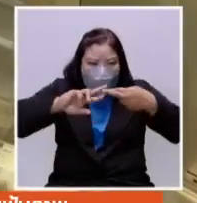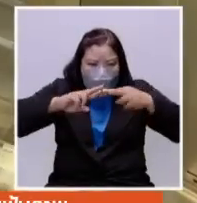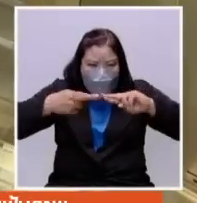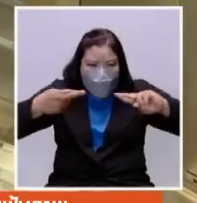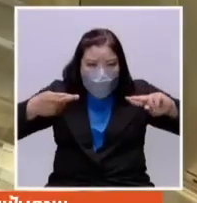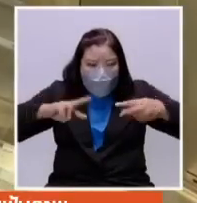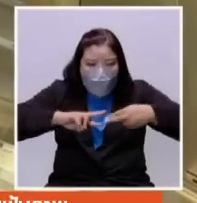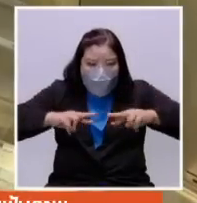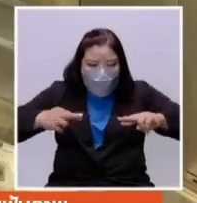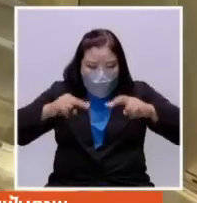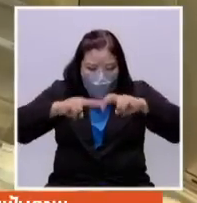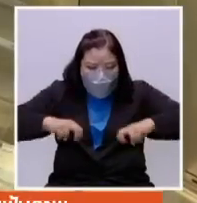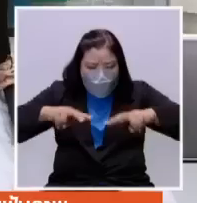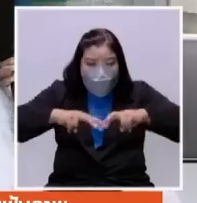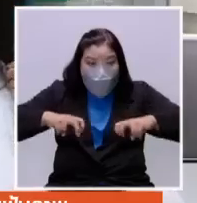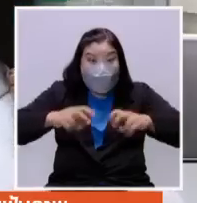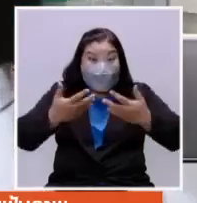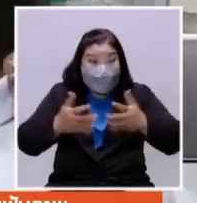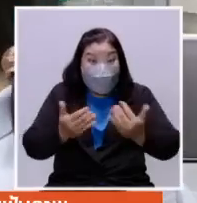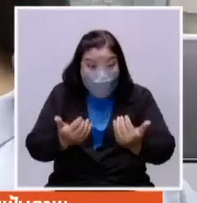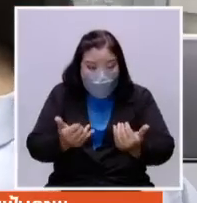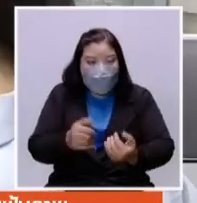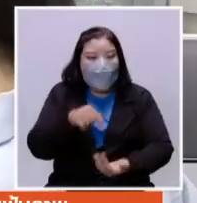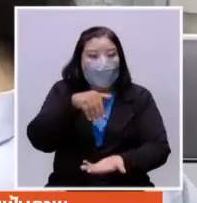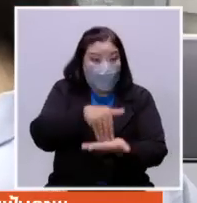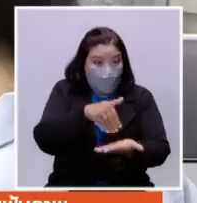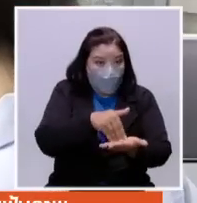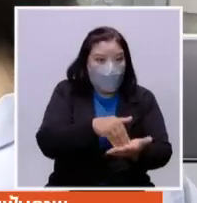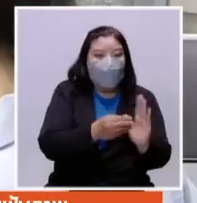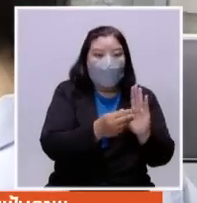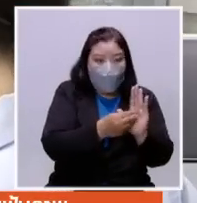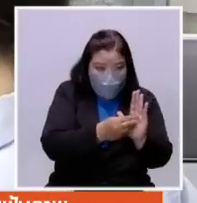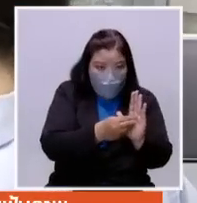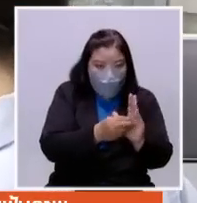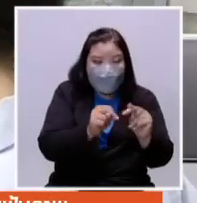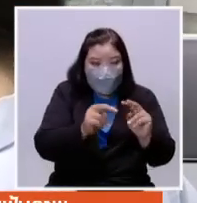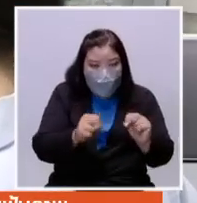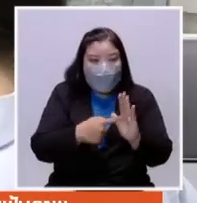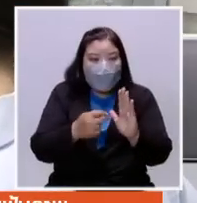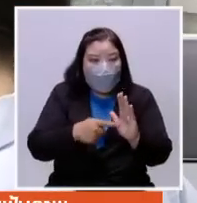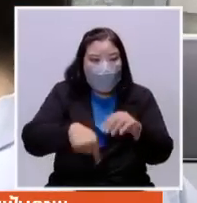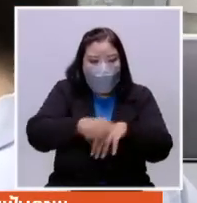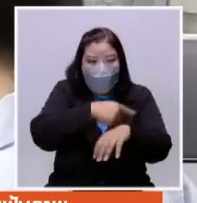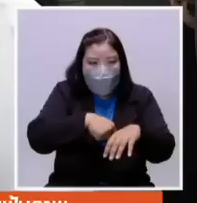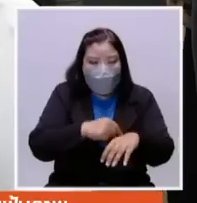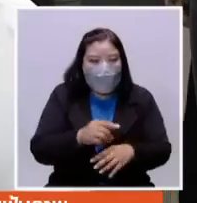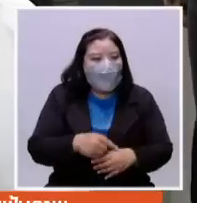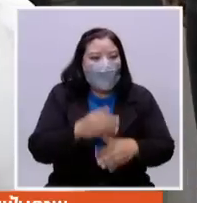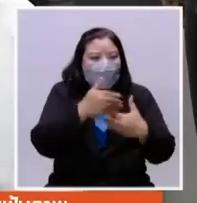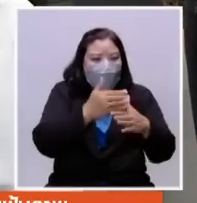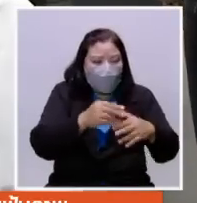ทั้งตัวจากสิ่งส่งตรวจในพื้นที่กรุงเทพมหานครและปริมณฑลในช่วงเดือนมกราคมถึงกุมภ